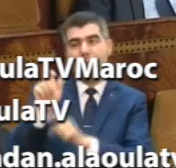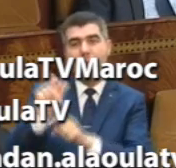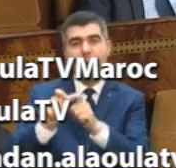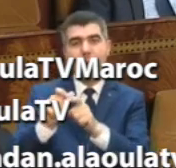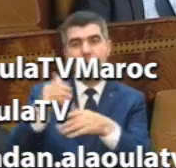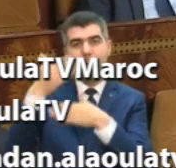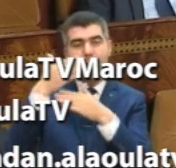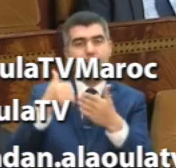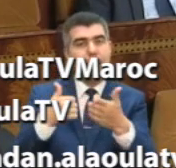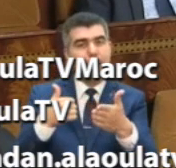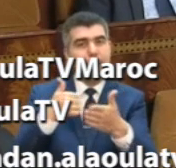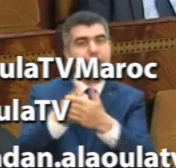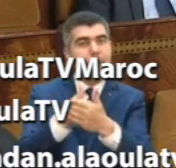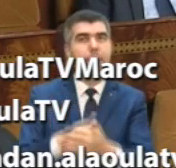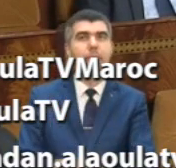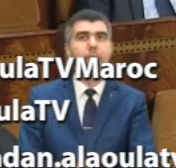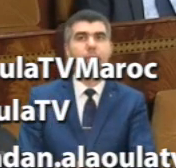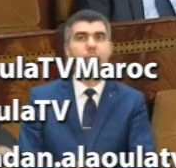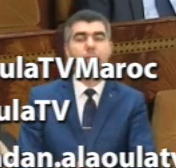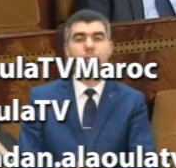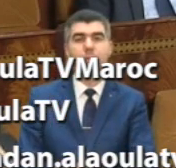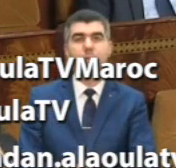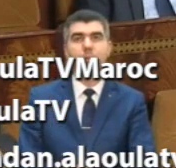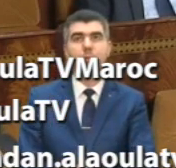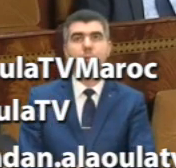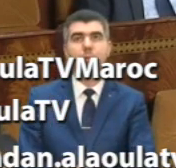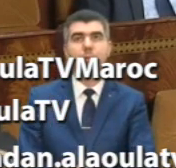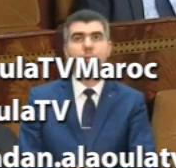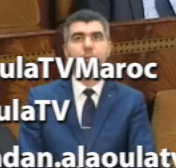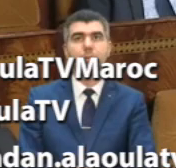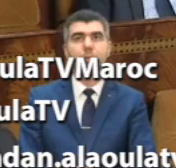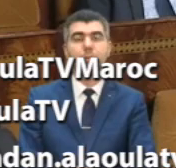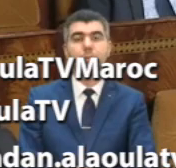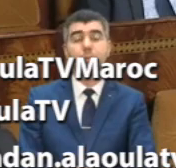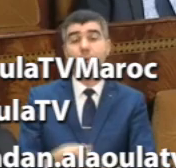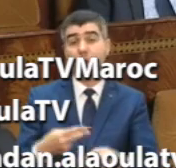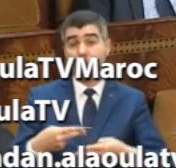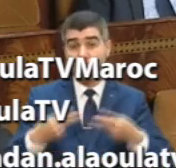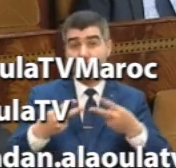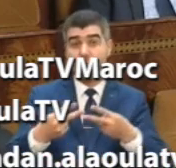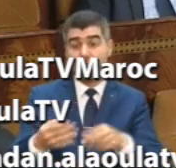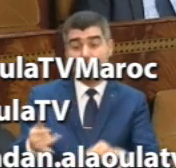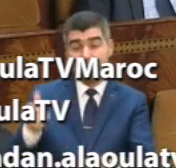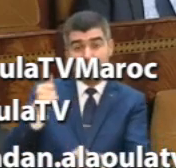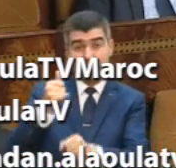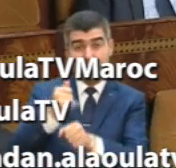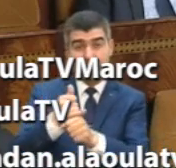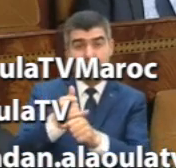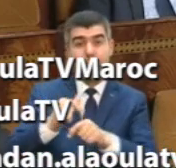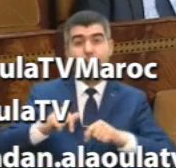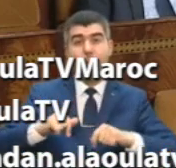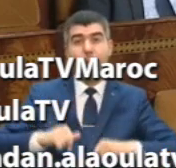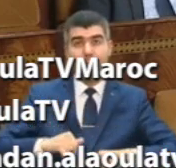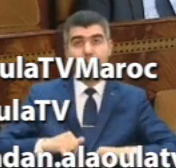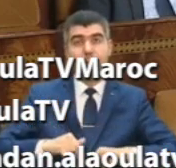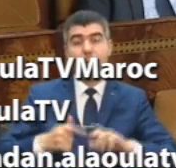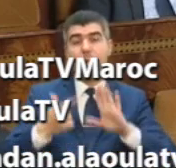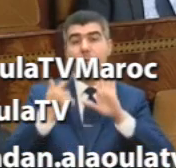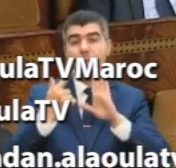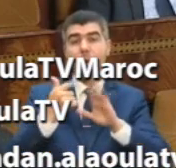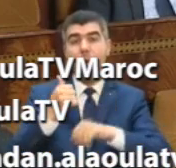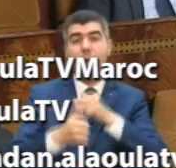هو الرقم ديال حوادث السير. من نهار تحملت المسؤولية ديال هاد المرفق 7 سنين